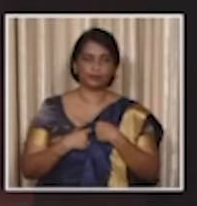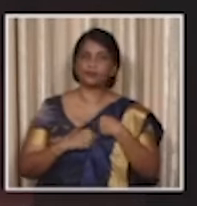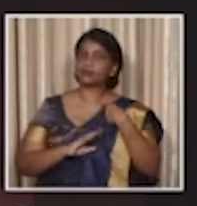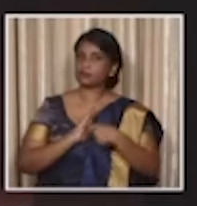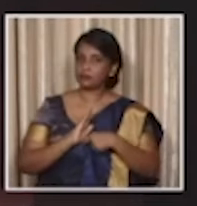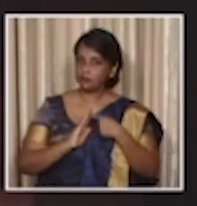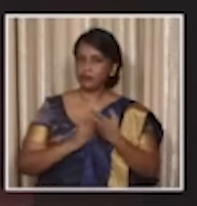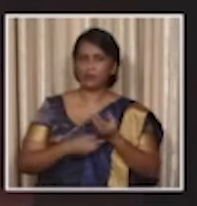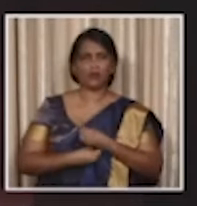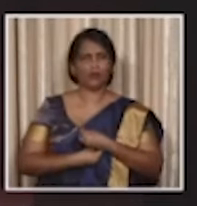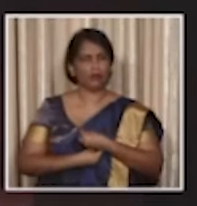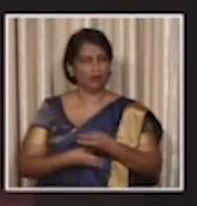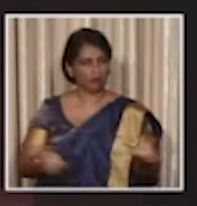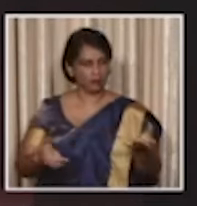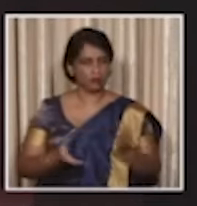රට විනාශ කරපු